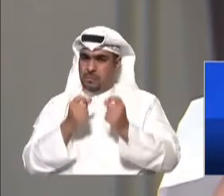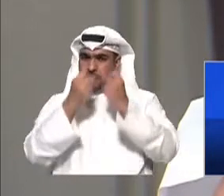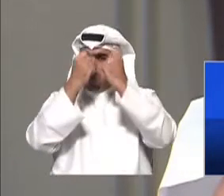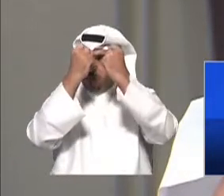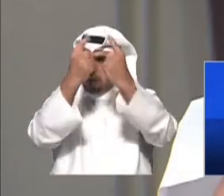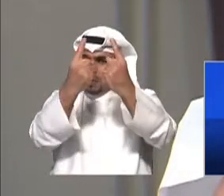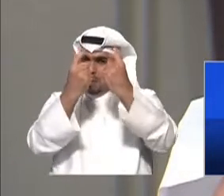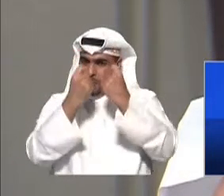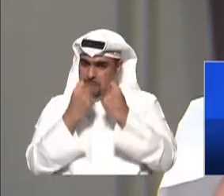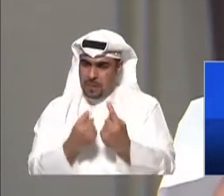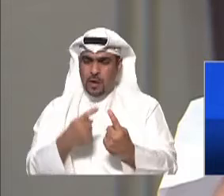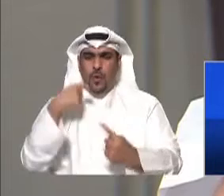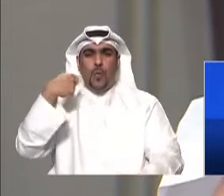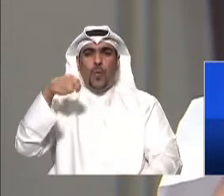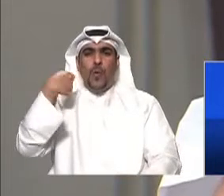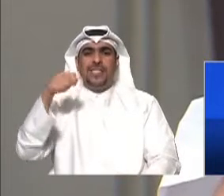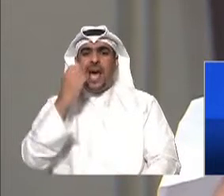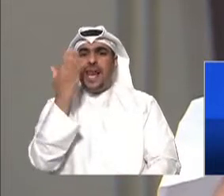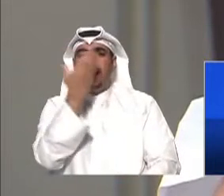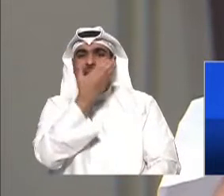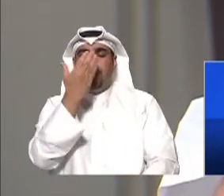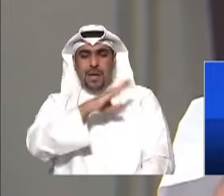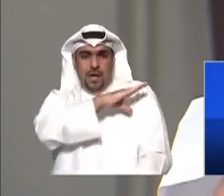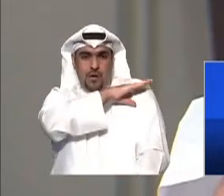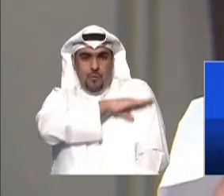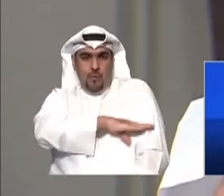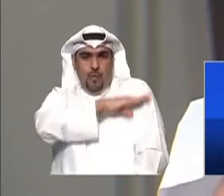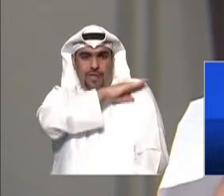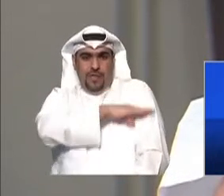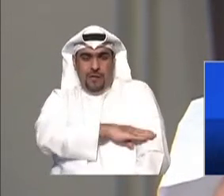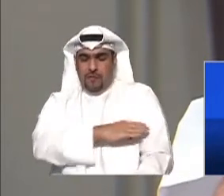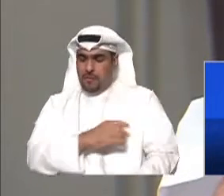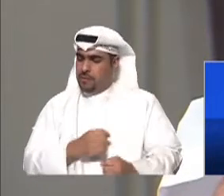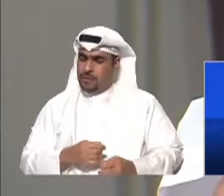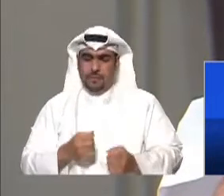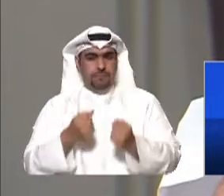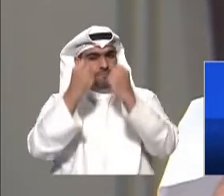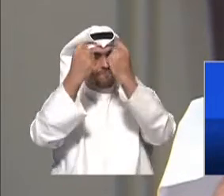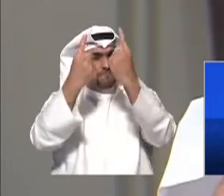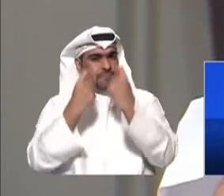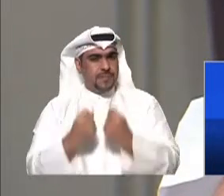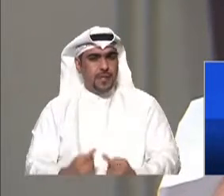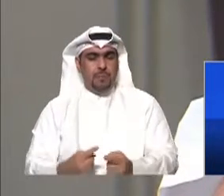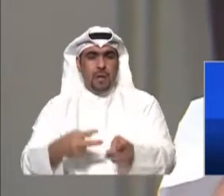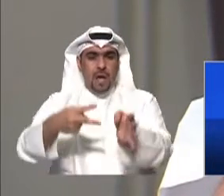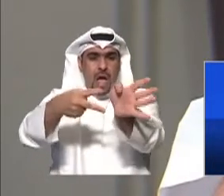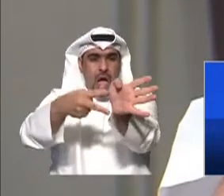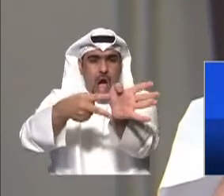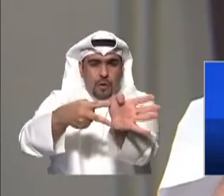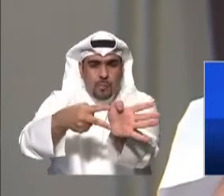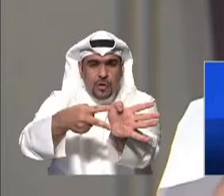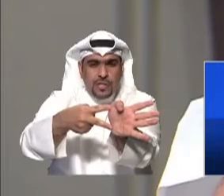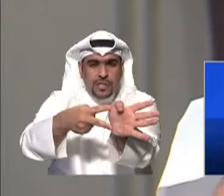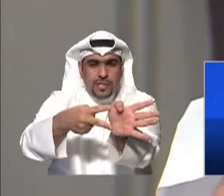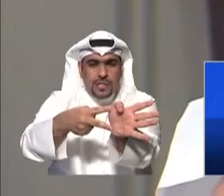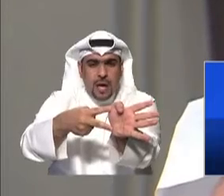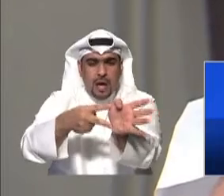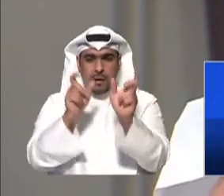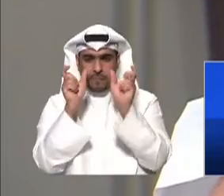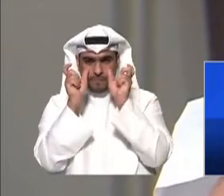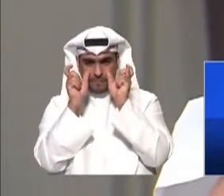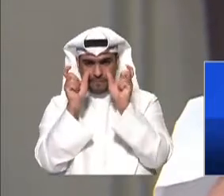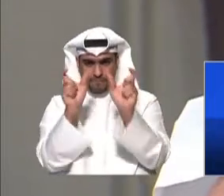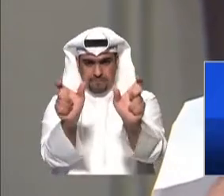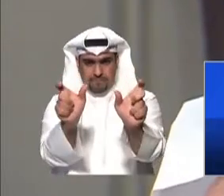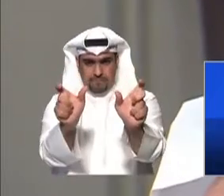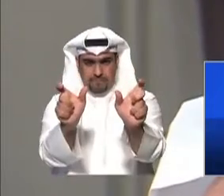بذلها منتسبو وزارة التربية إذ عملوا على مدار 24 ساعة لتهيئة الأجواء المناسبة